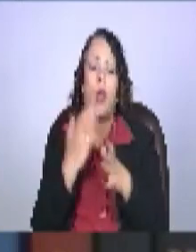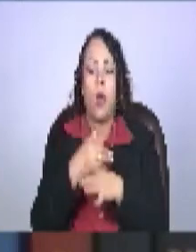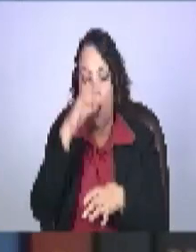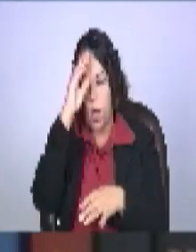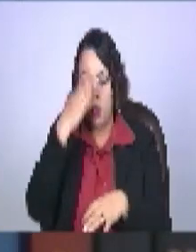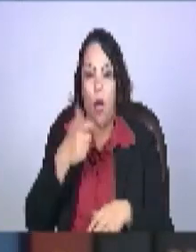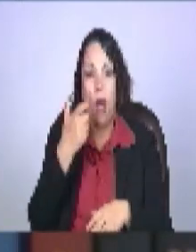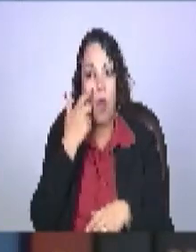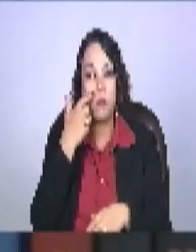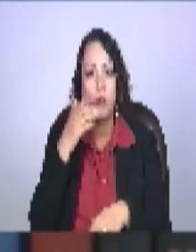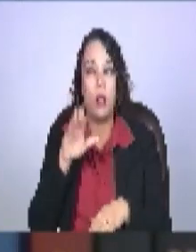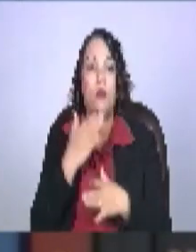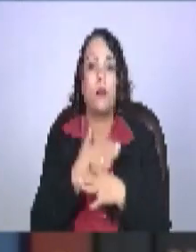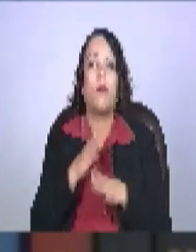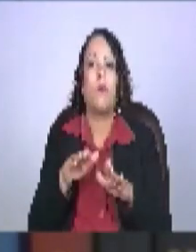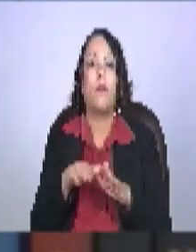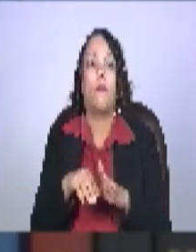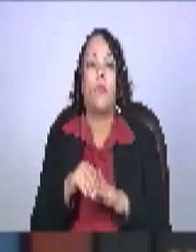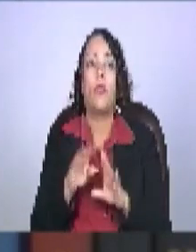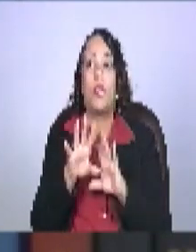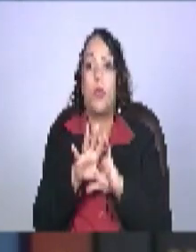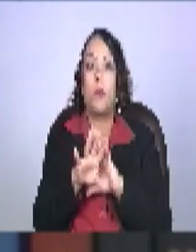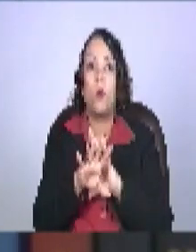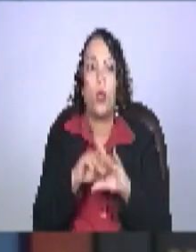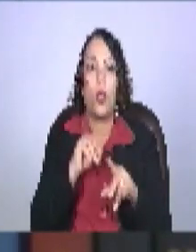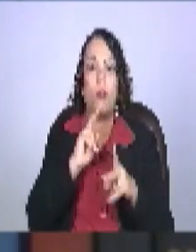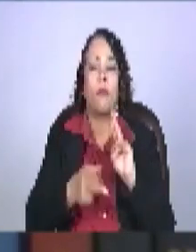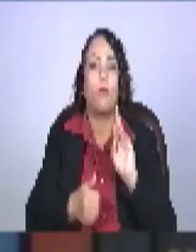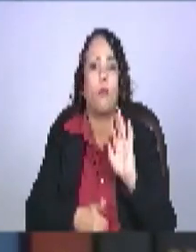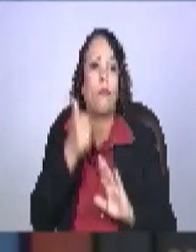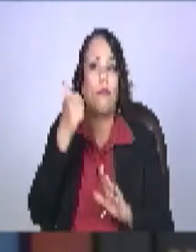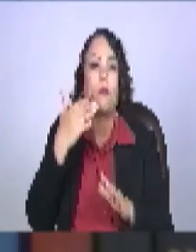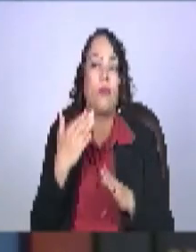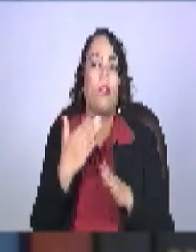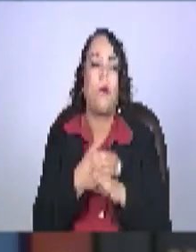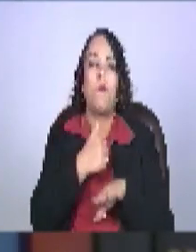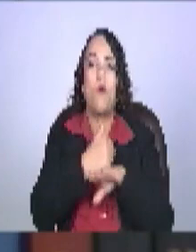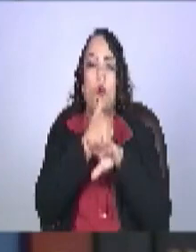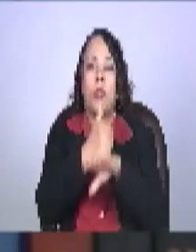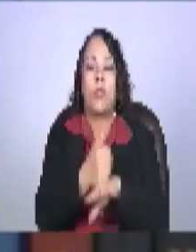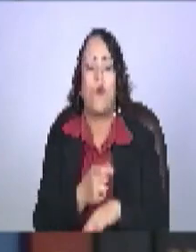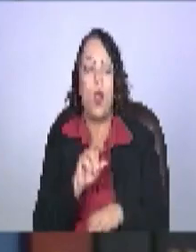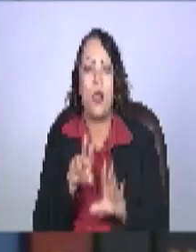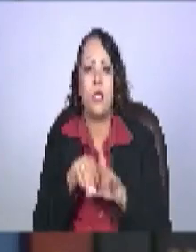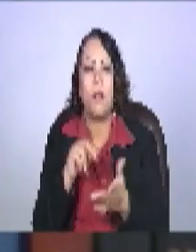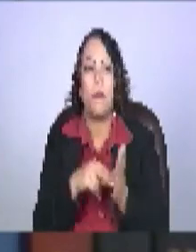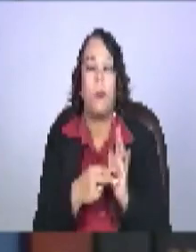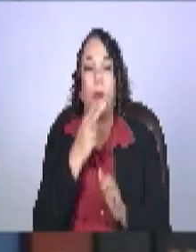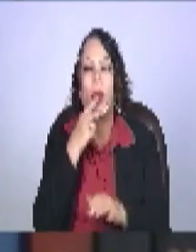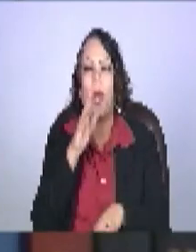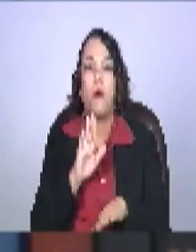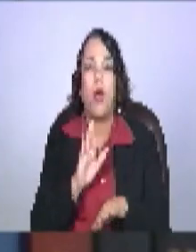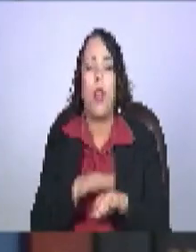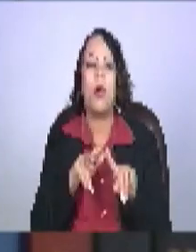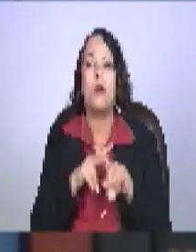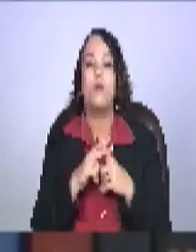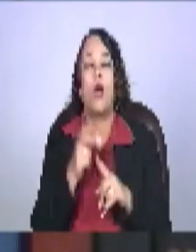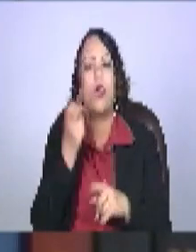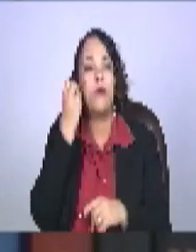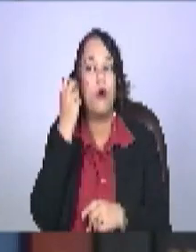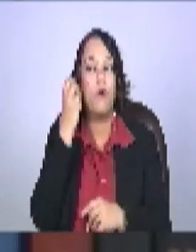حريصين على ان تكون هناك منتجات جيده للمؤسسات ولا سيما ان احنا بنتكلم على الصناعات